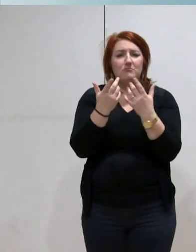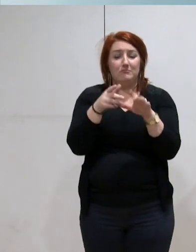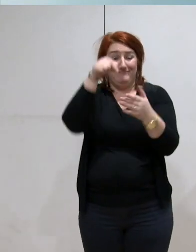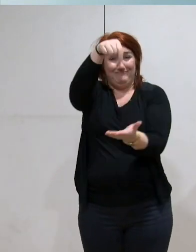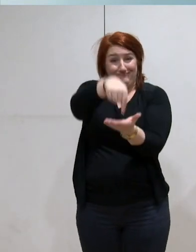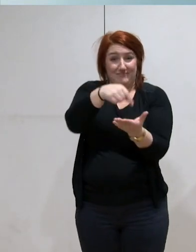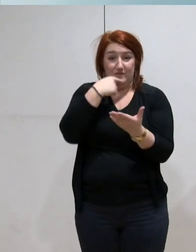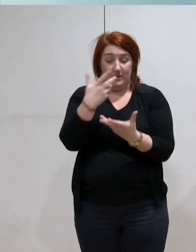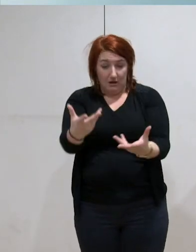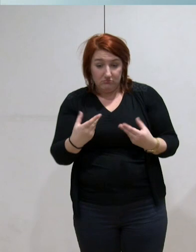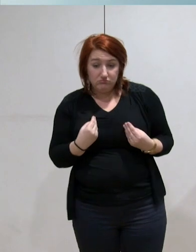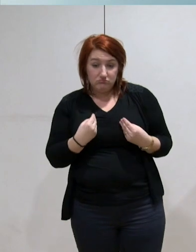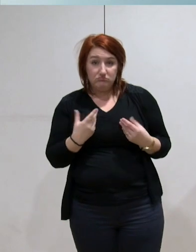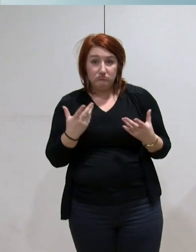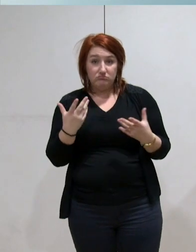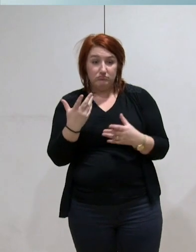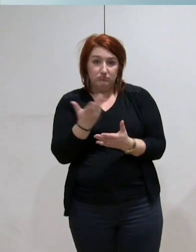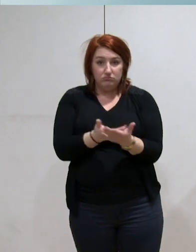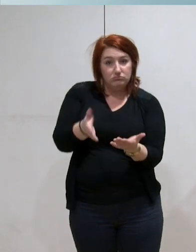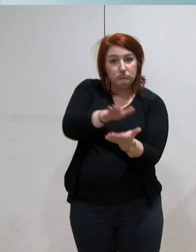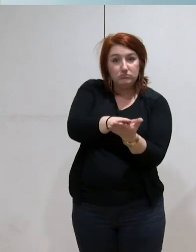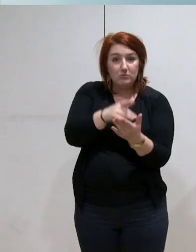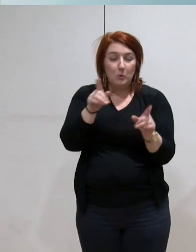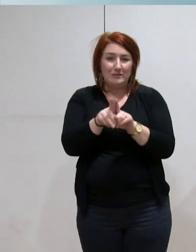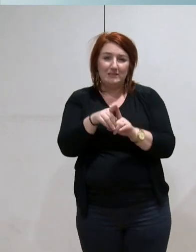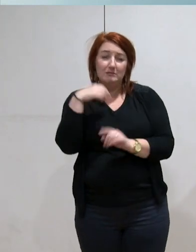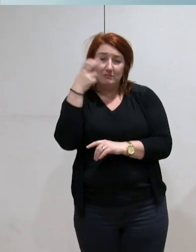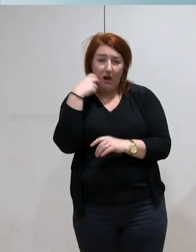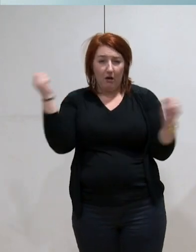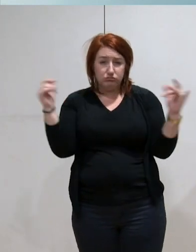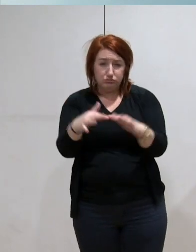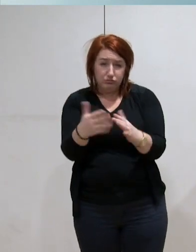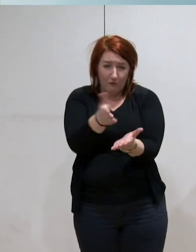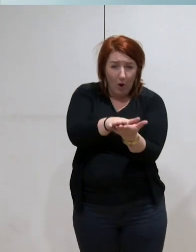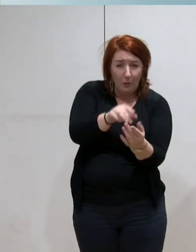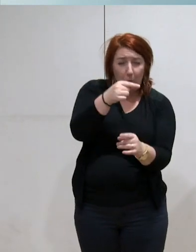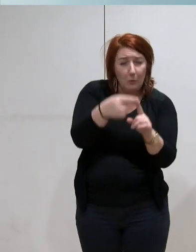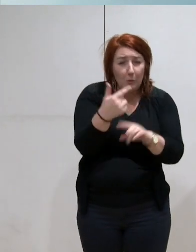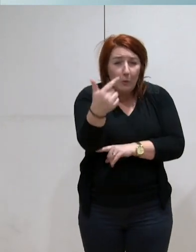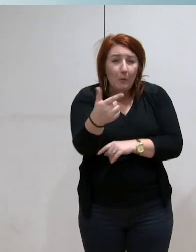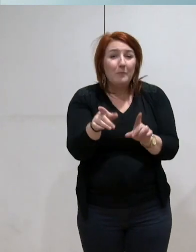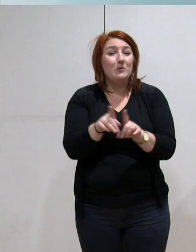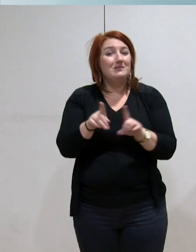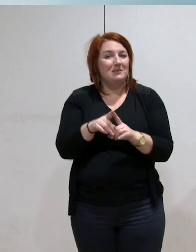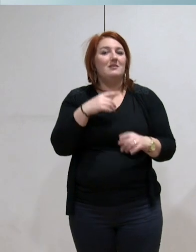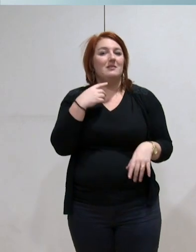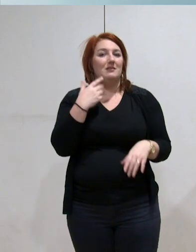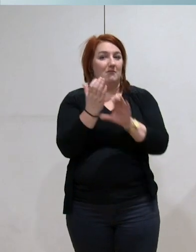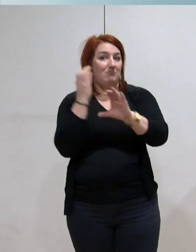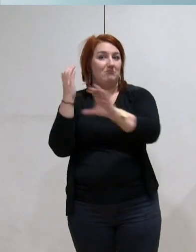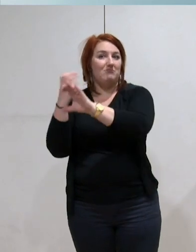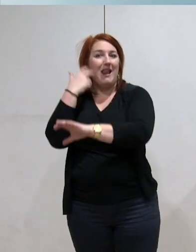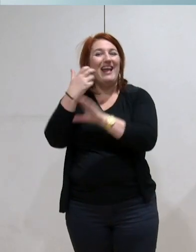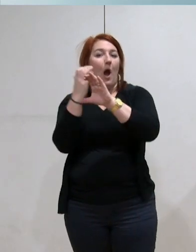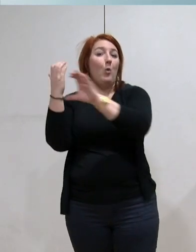et le doublement de la fréquentation des gares SNCF mais aussi la gare routière pour passer de 25000 à 50000